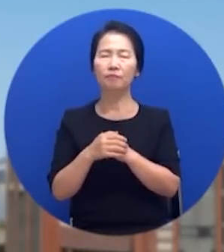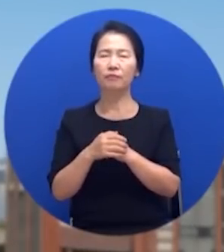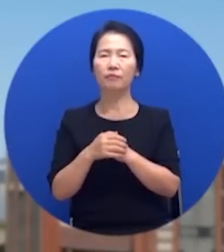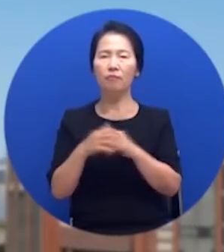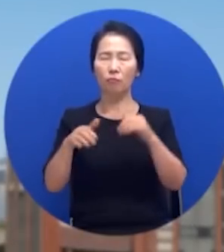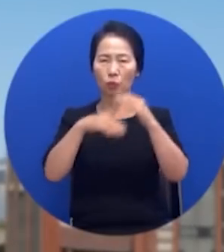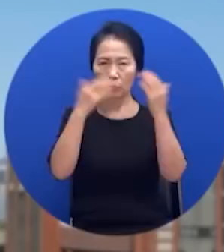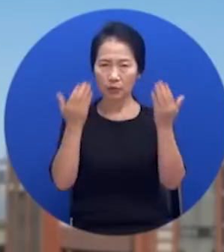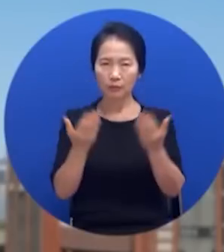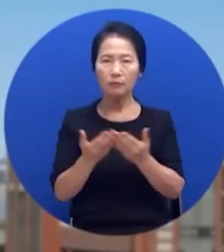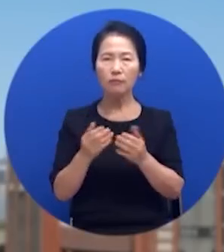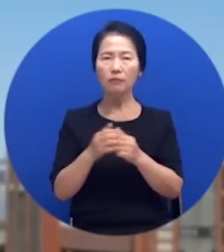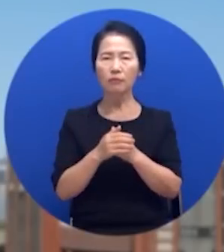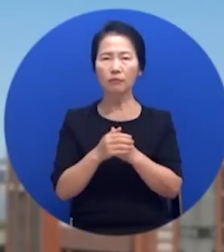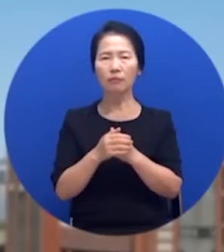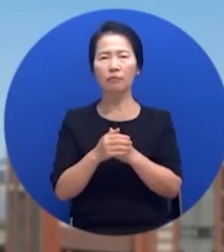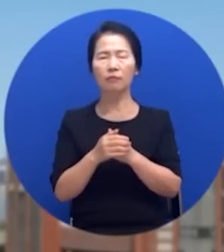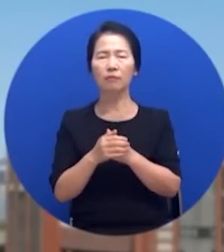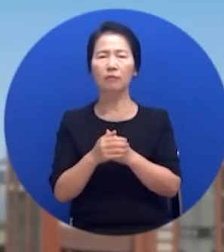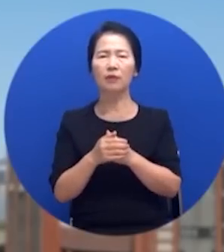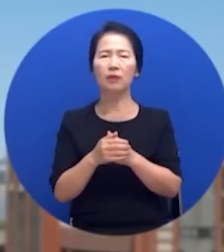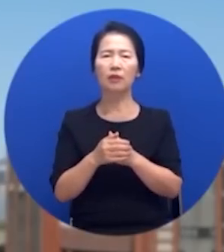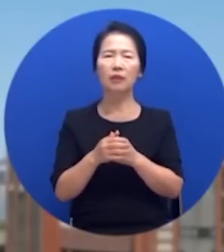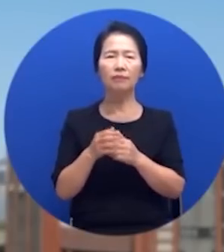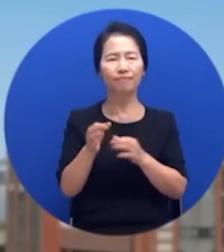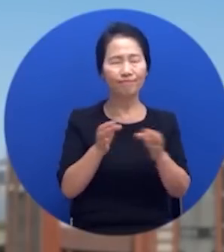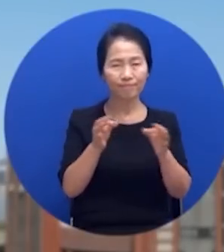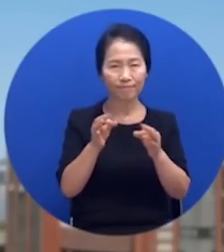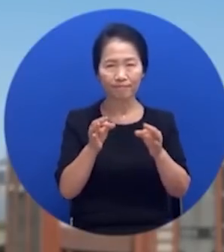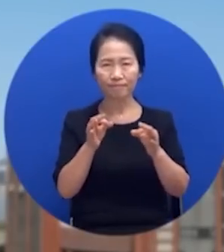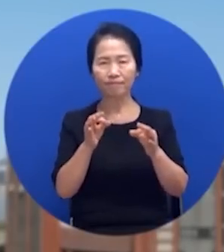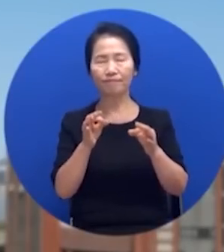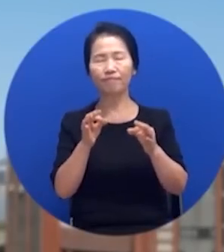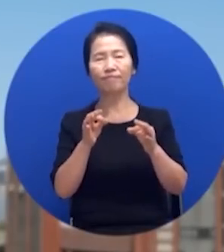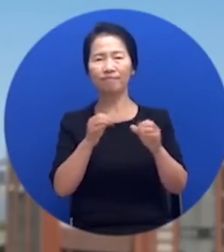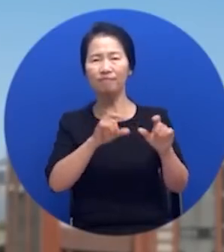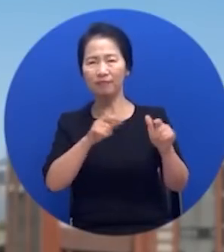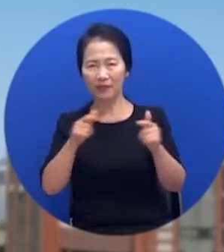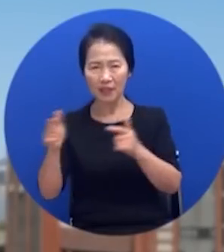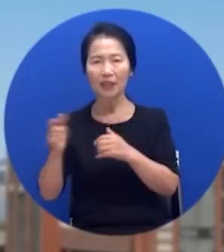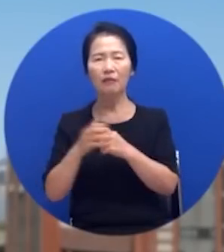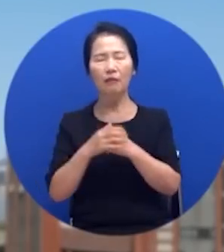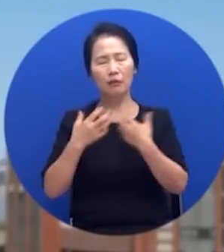모든 소상인들이 다시금 이 절망을 딛고 일어나